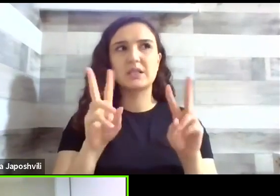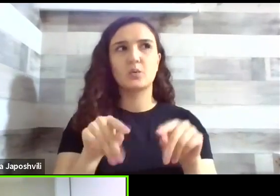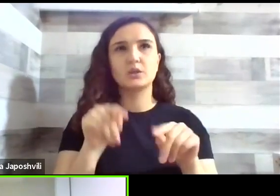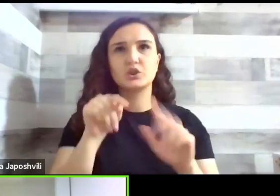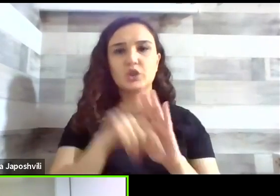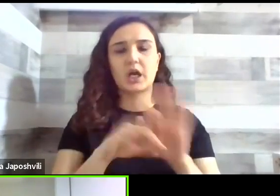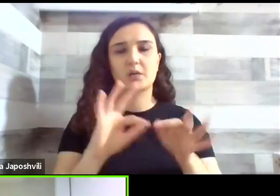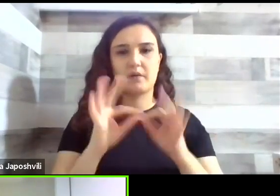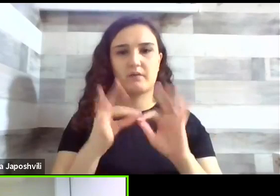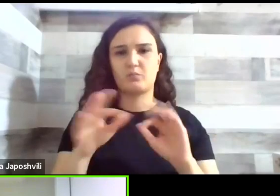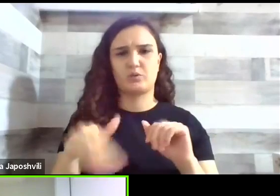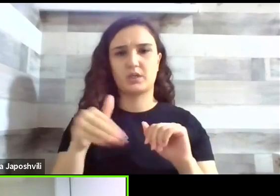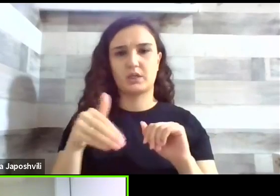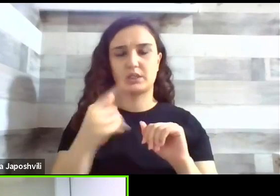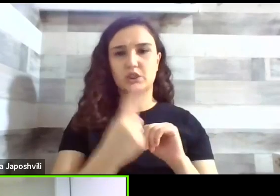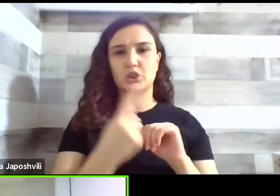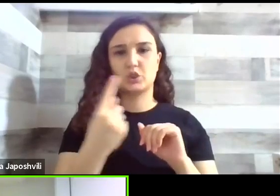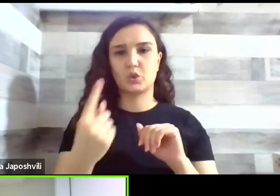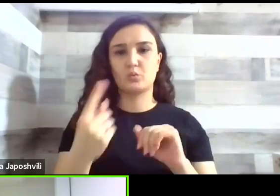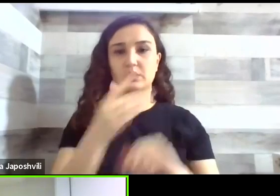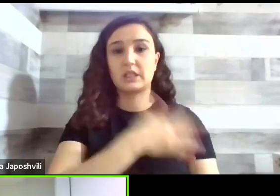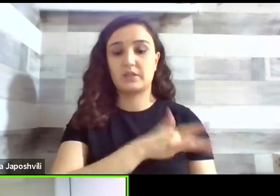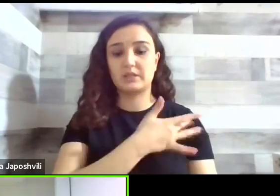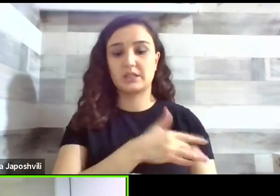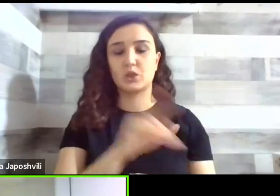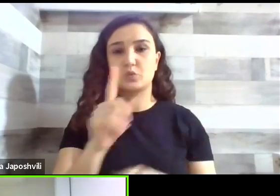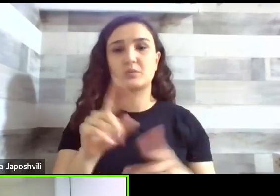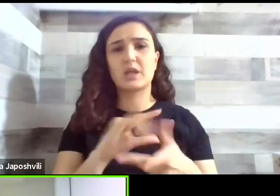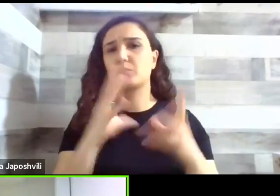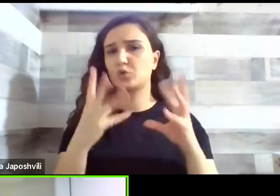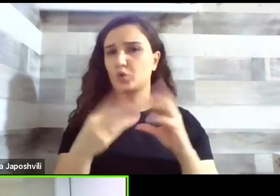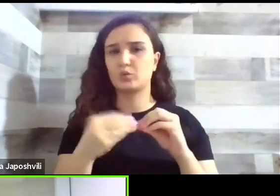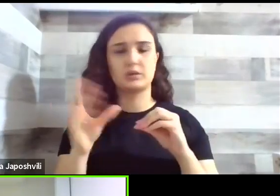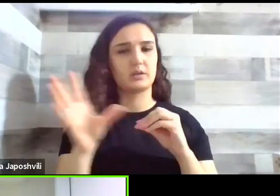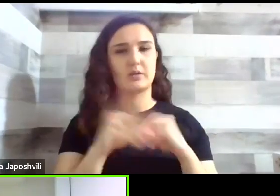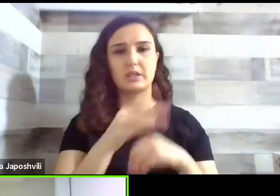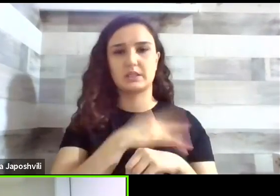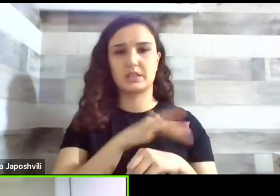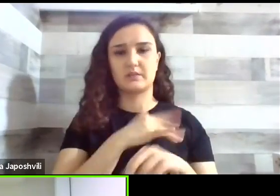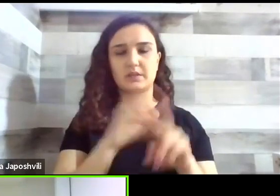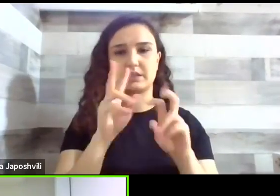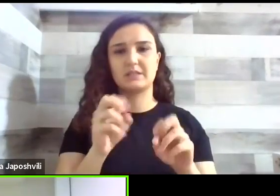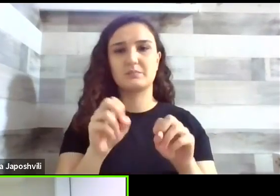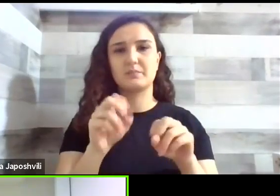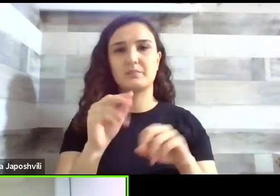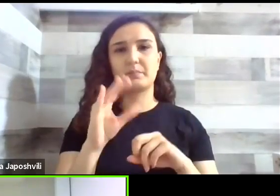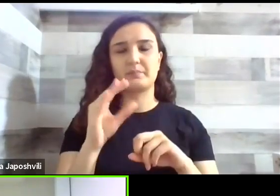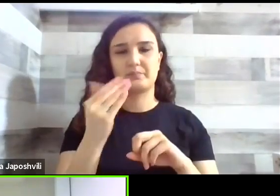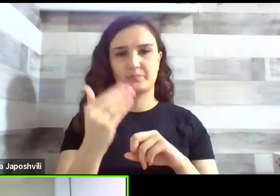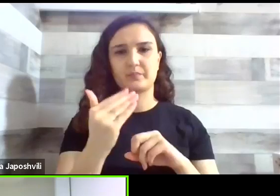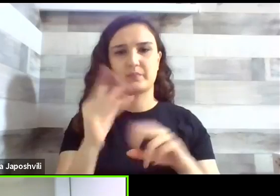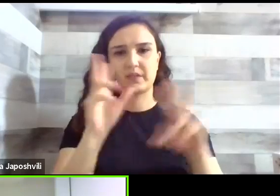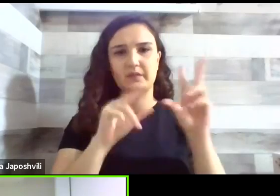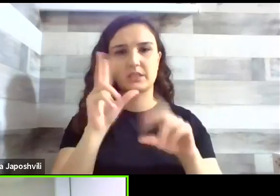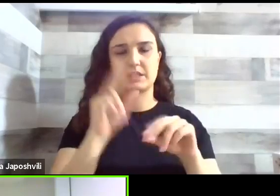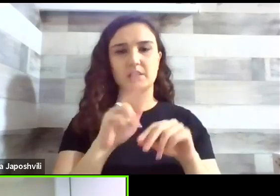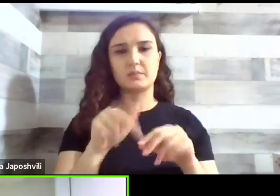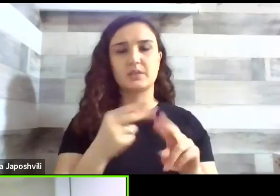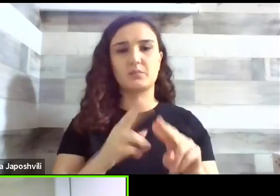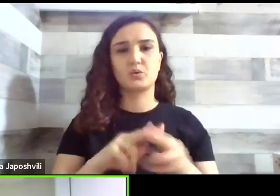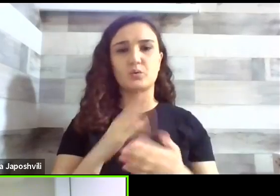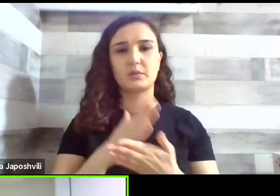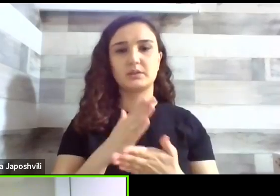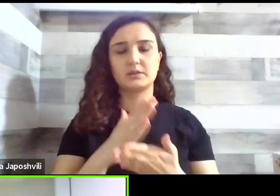ჩაღრმავებული თითოეულ სერვისზე, თუმცა აბსოლუტურად ყველა სერვისის სპეციფიკას ითვალისწინებს და არის ამიტომ,